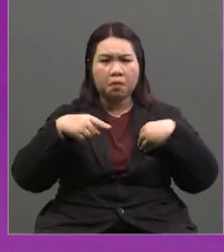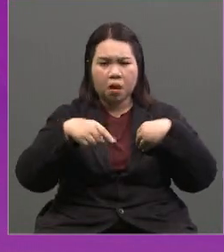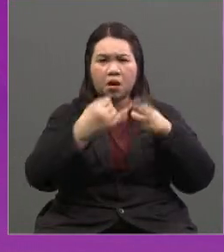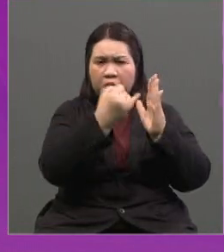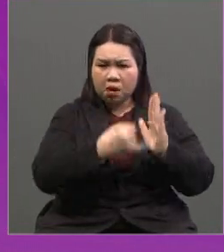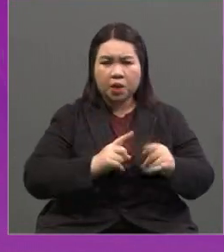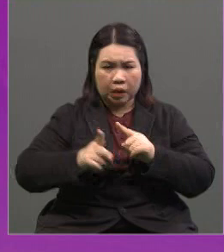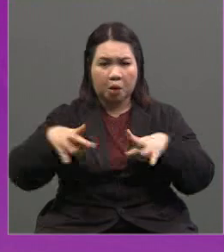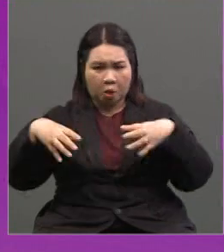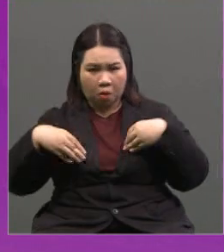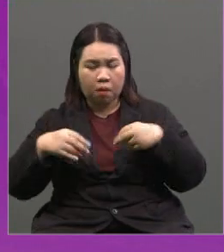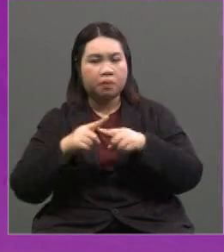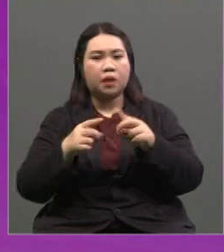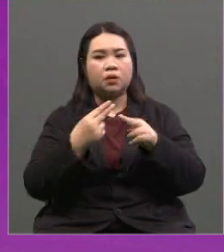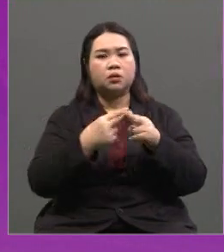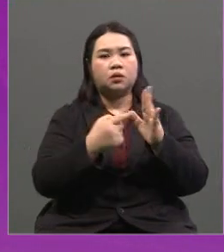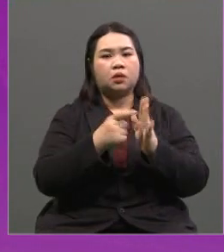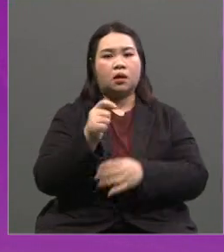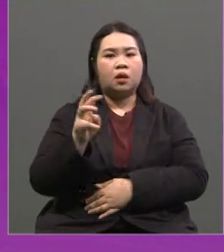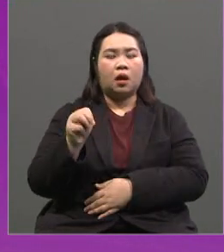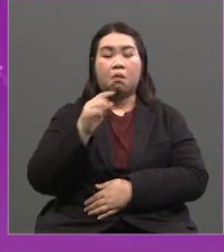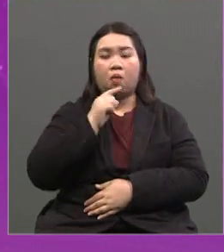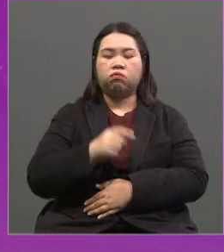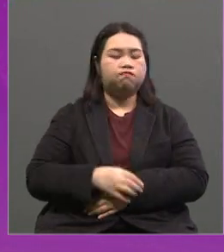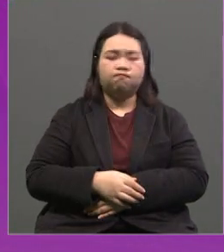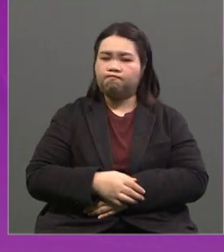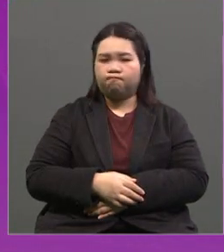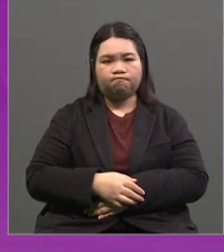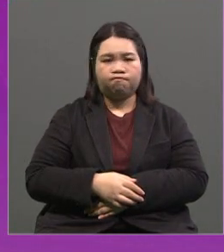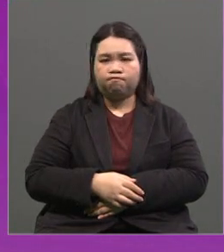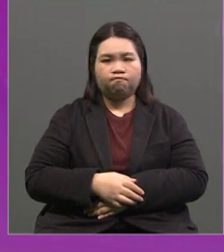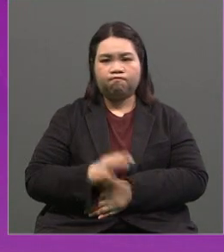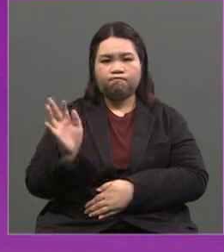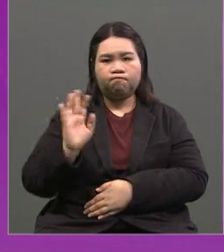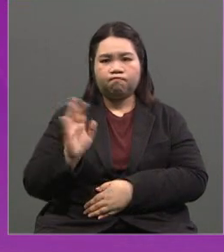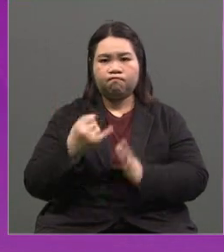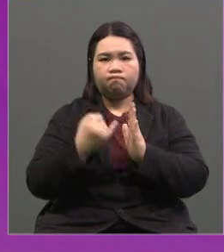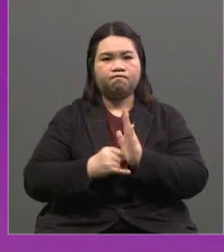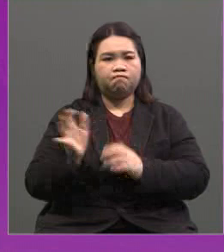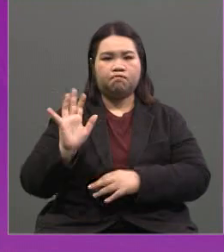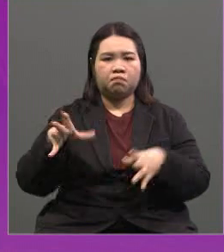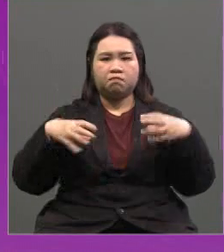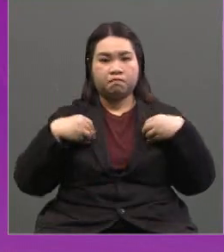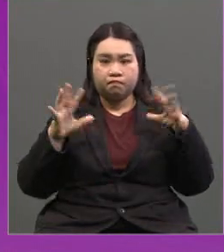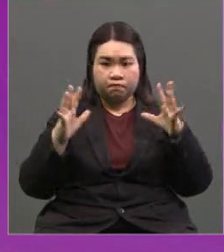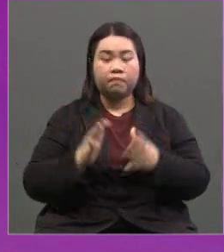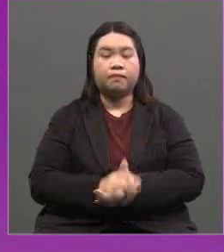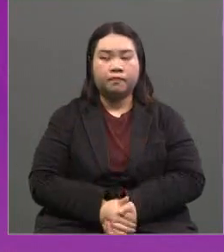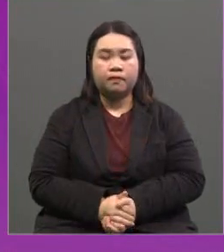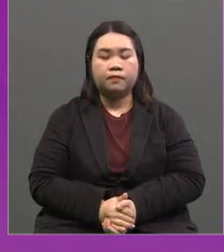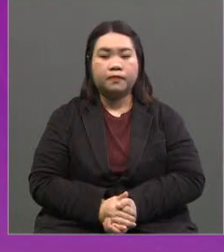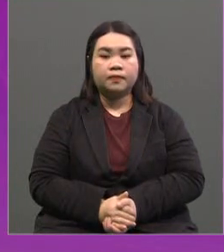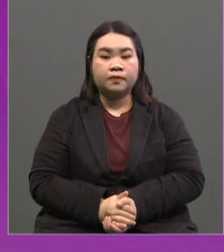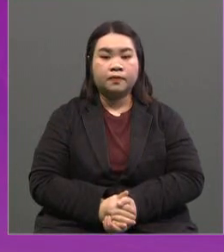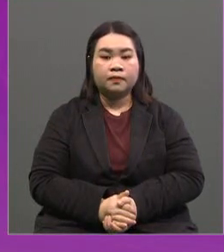ดขึ้นด้วยนะคะแต่ว่าเจ้าตัวเองคือแอมเนี่ยก็ยังบอกนะคะว่ายังปฏิเสธทุกข้อกล่าวหานั่นเองค่ะ ครับ